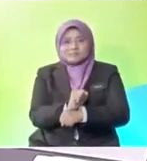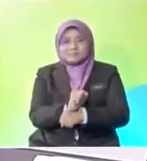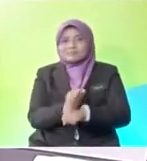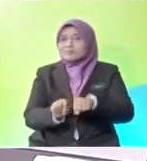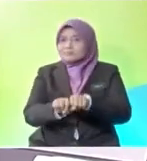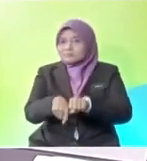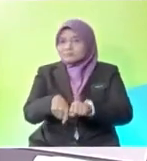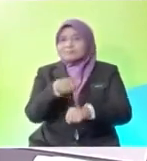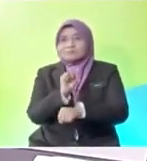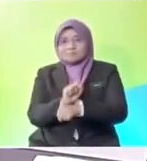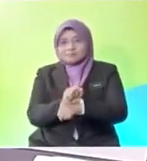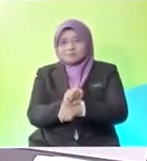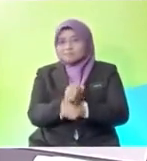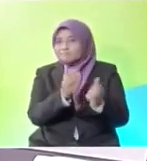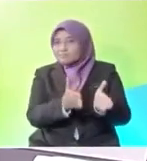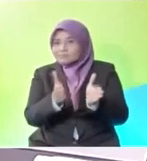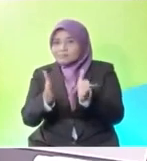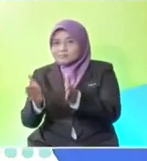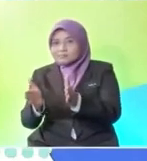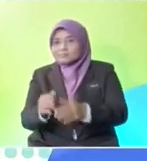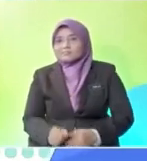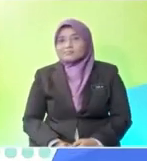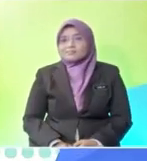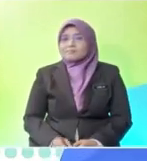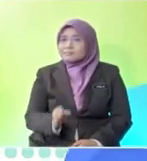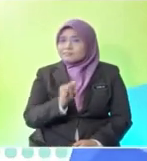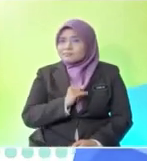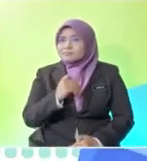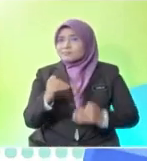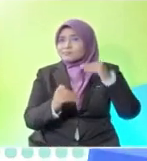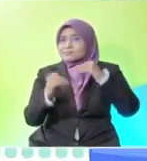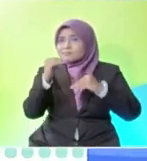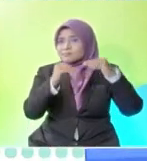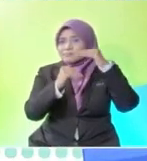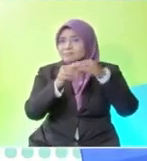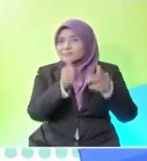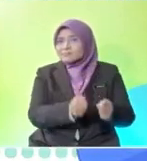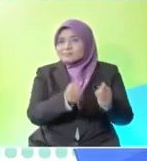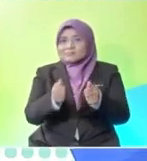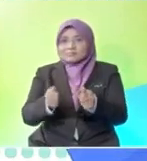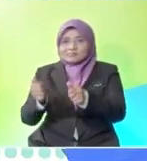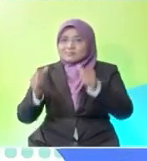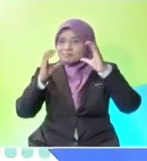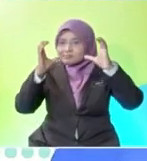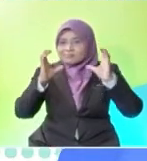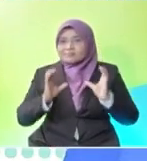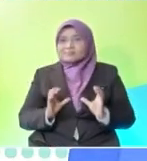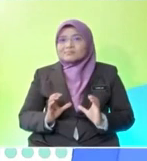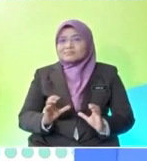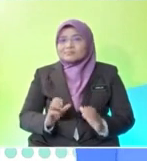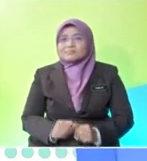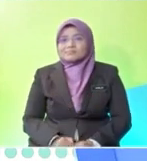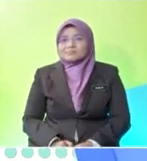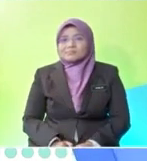teratur dan sistematik dan juga kita membina atau cara supaya ada yang tertentu boleh tahu kalau hujan basah akan